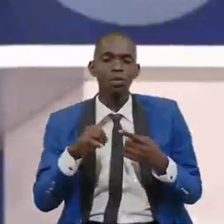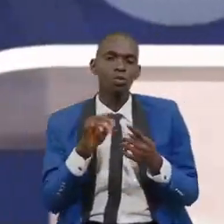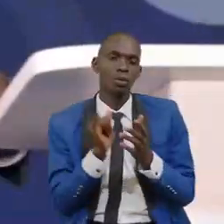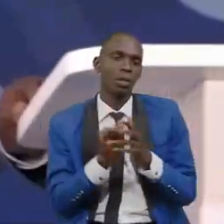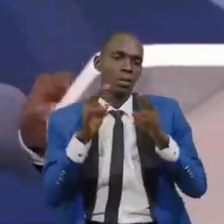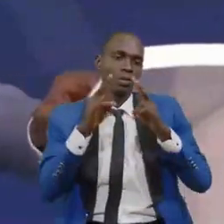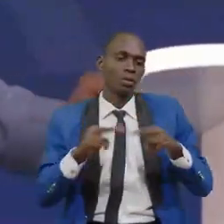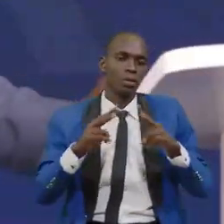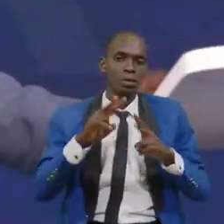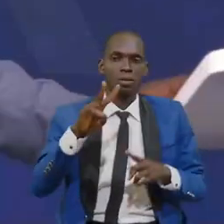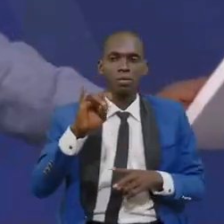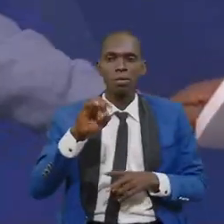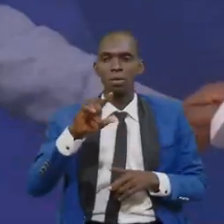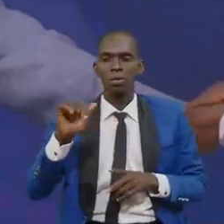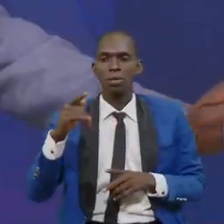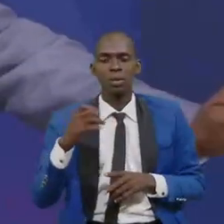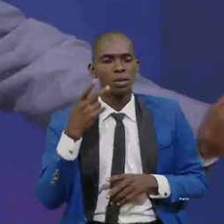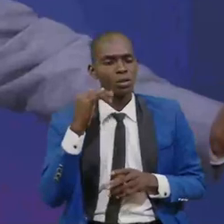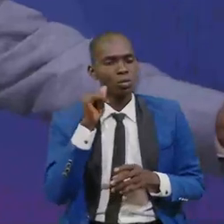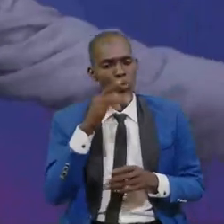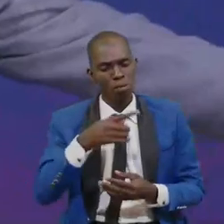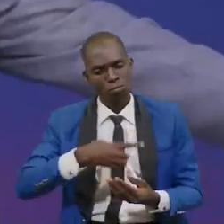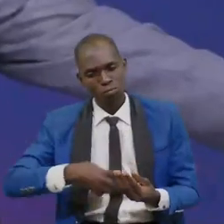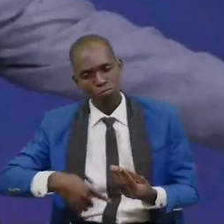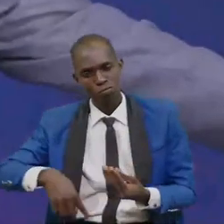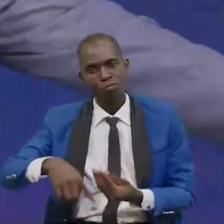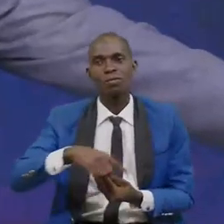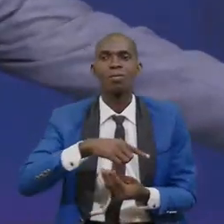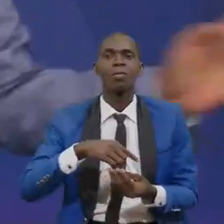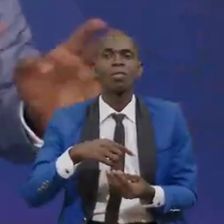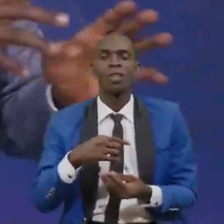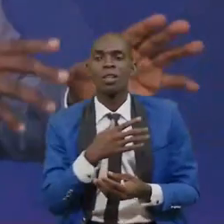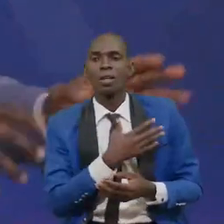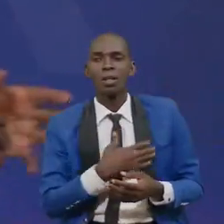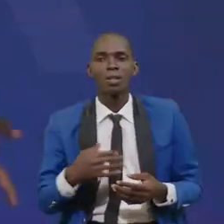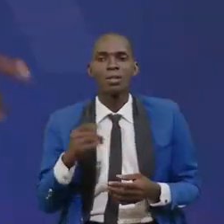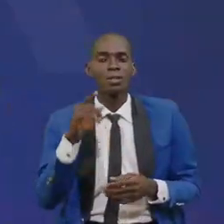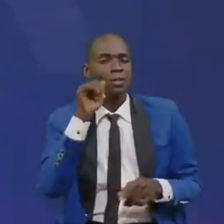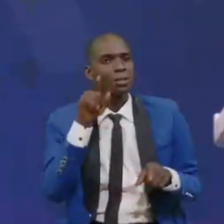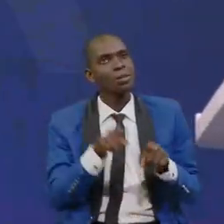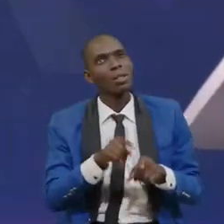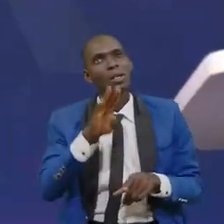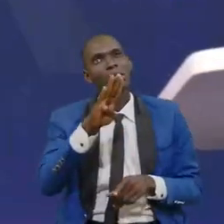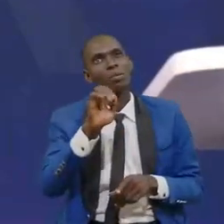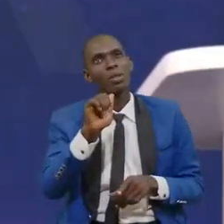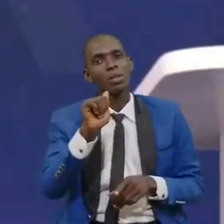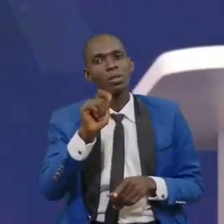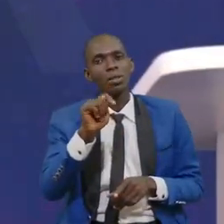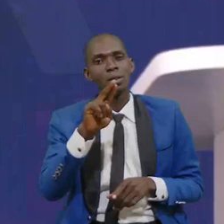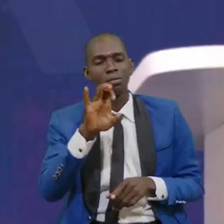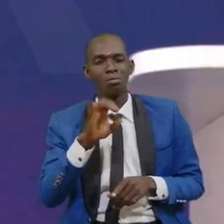femme qui tournait autour d'un pot, d'une calebasse. La soeur, elle